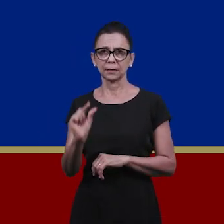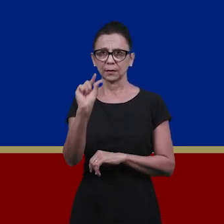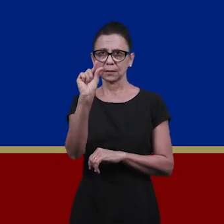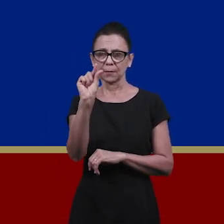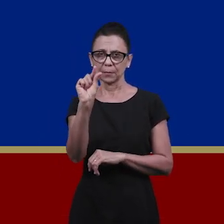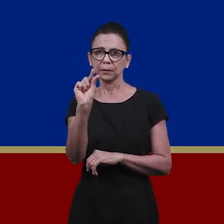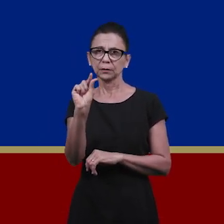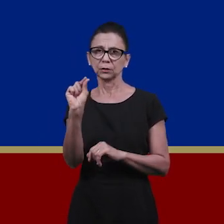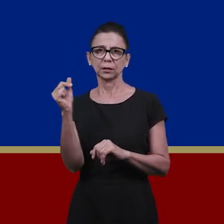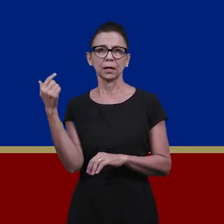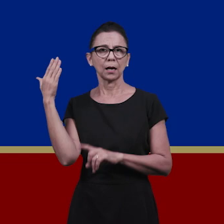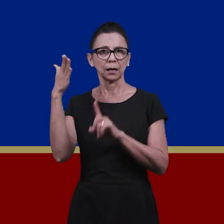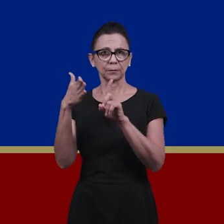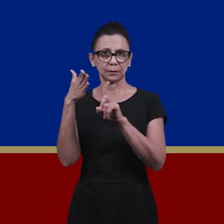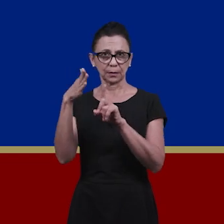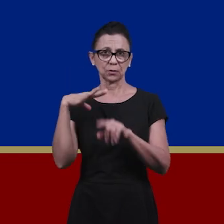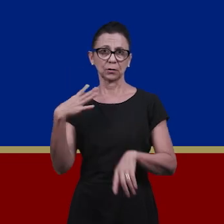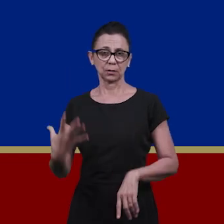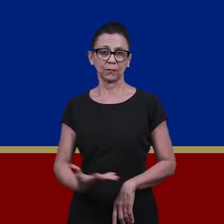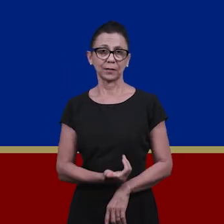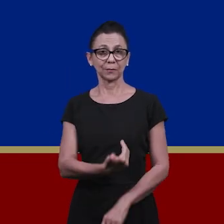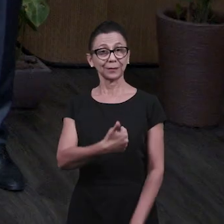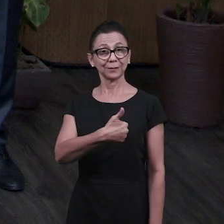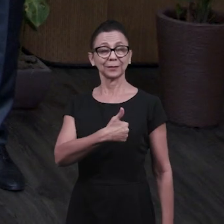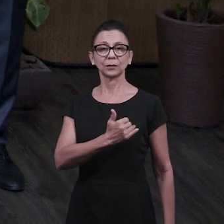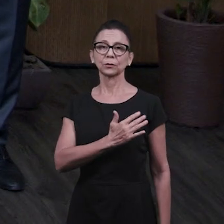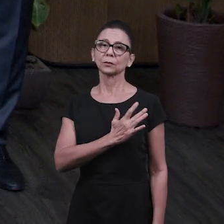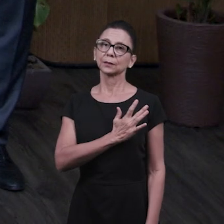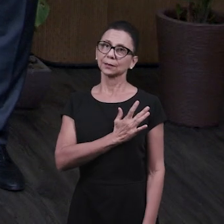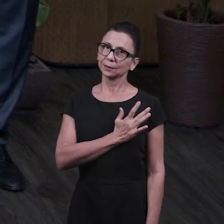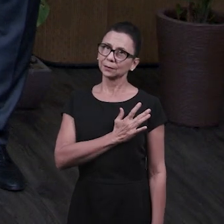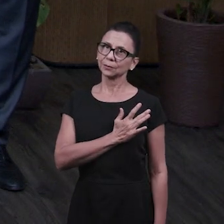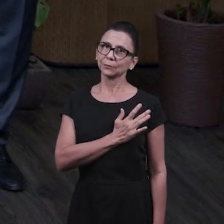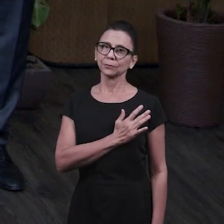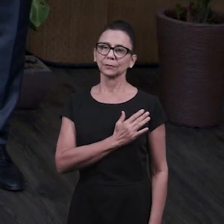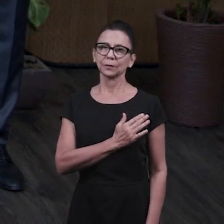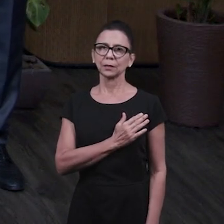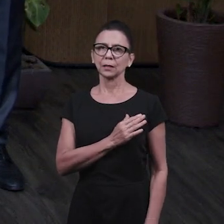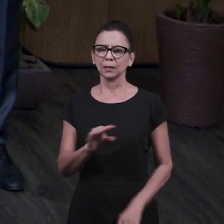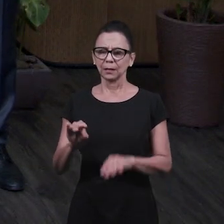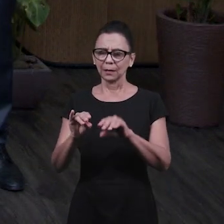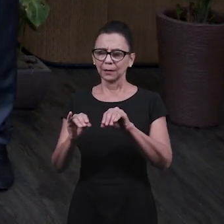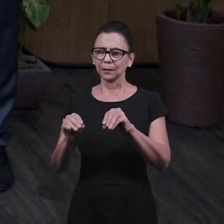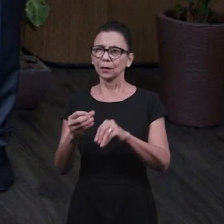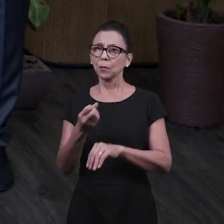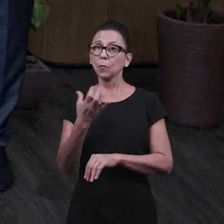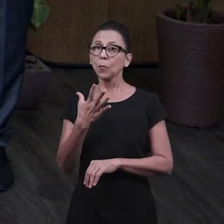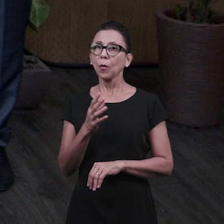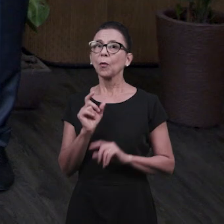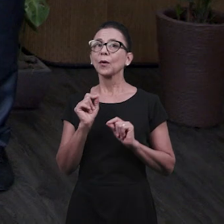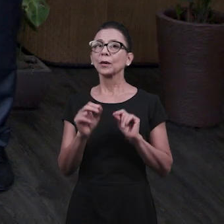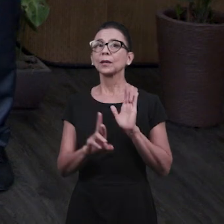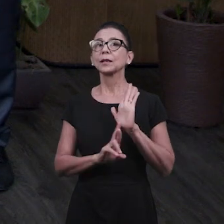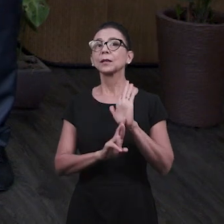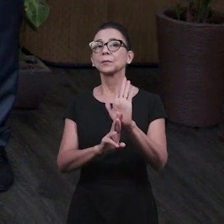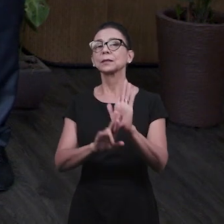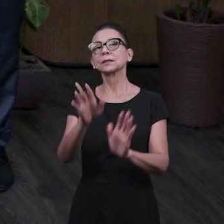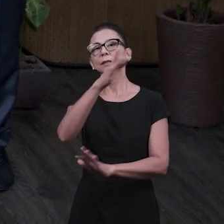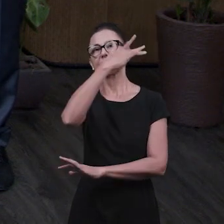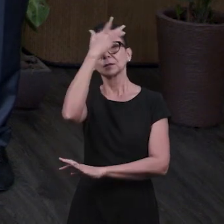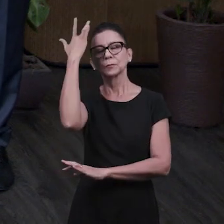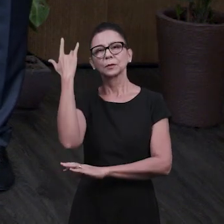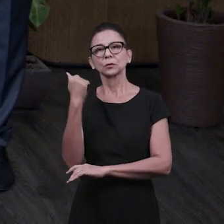vienne porter beaucoup de fruits. La bonne terre représente le cœur qui entend